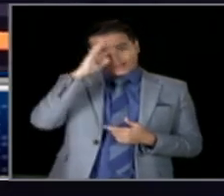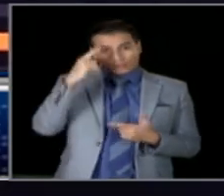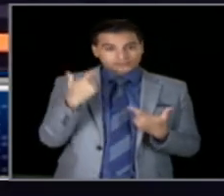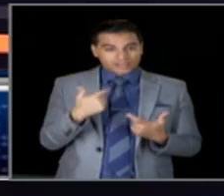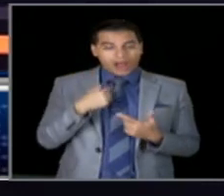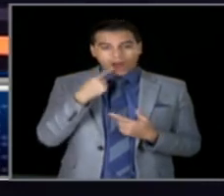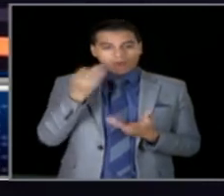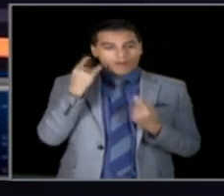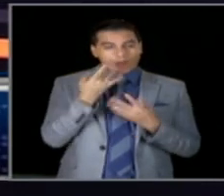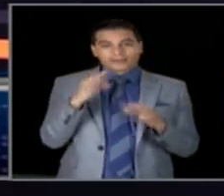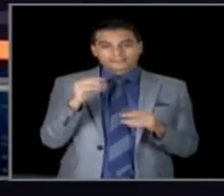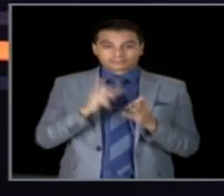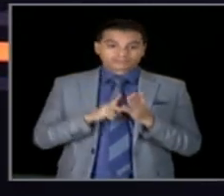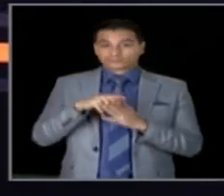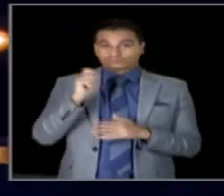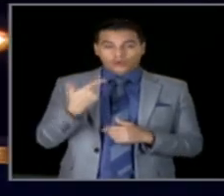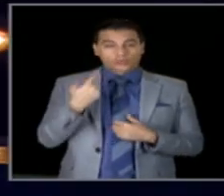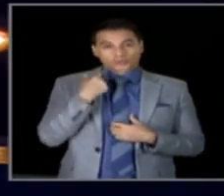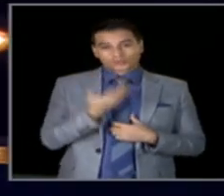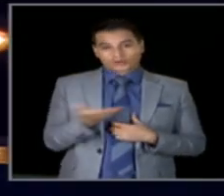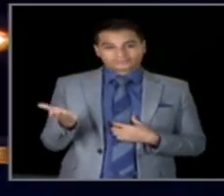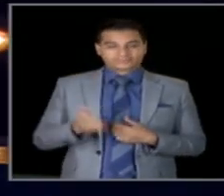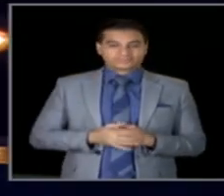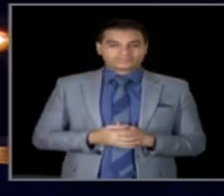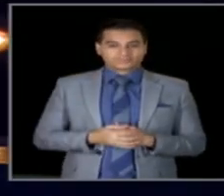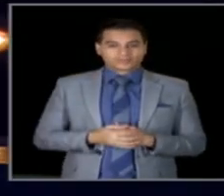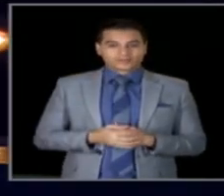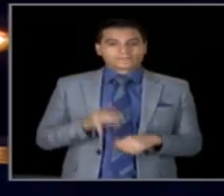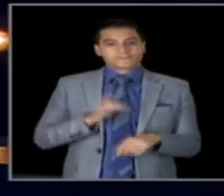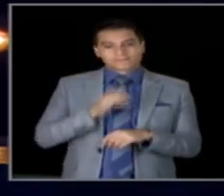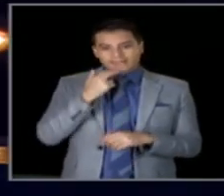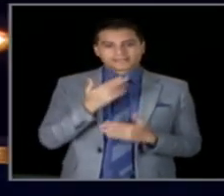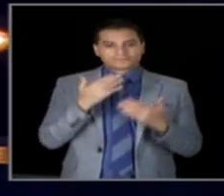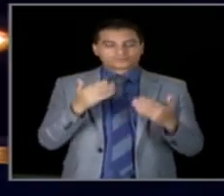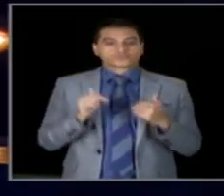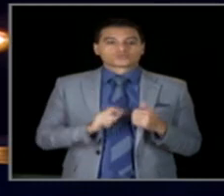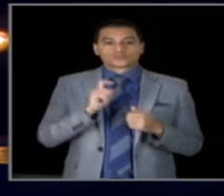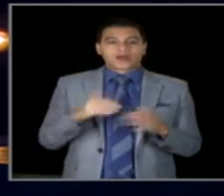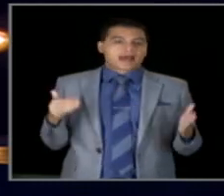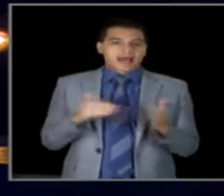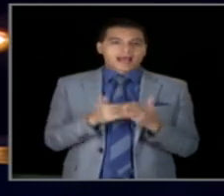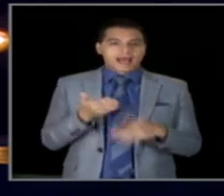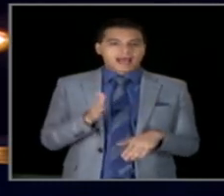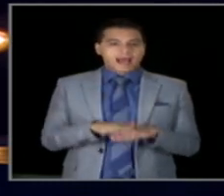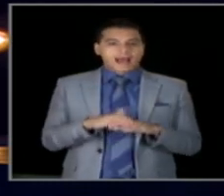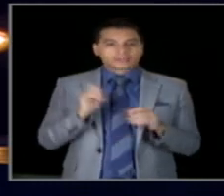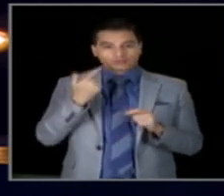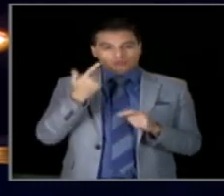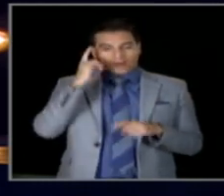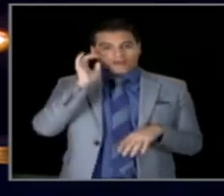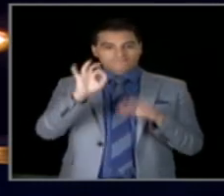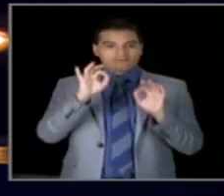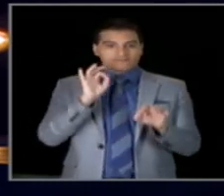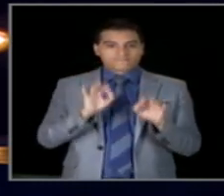كنت هقول كل المعلومات دي كنت هتجاوبه صح. هارد لك. آخر سؤال في الفقرة، السؤال اللي